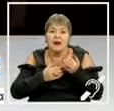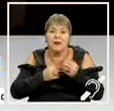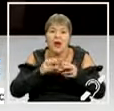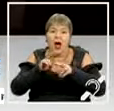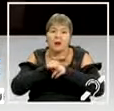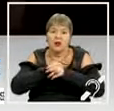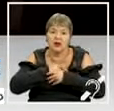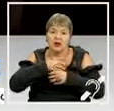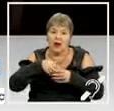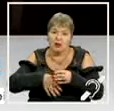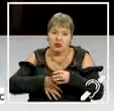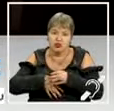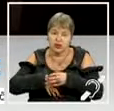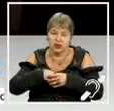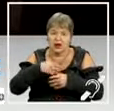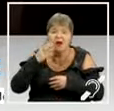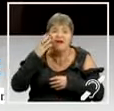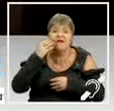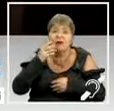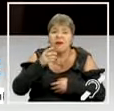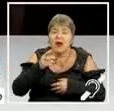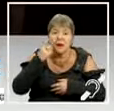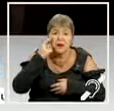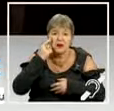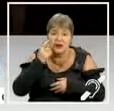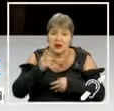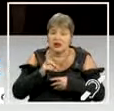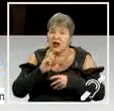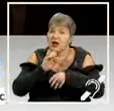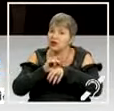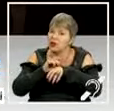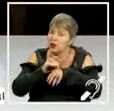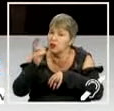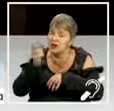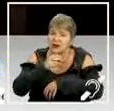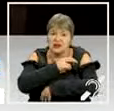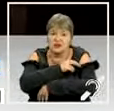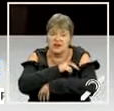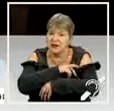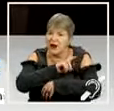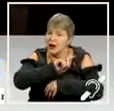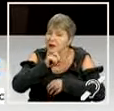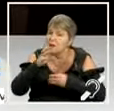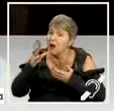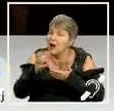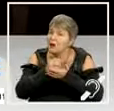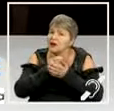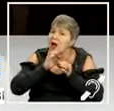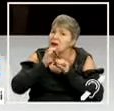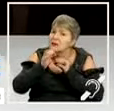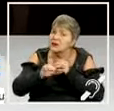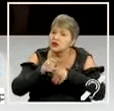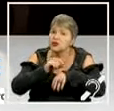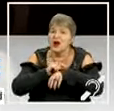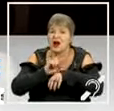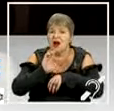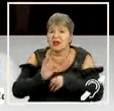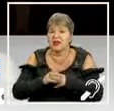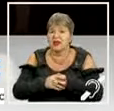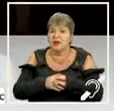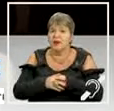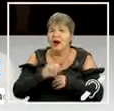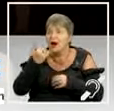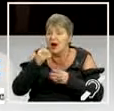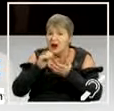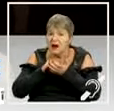decedat. Persoana vătămată, suspectând faptul că medicii din cadrul spitalului nu au luat toate măsurile medicale necesare în